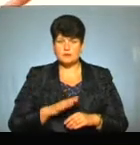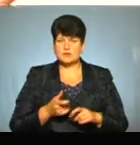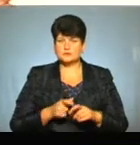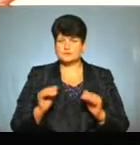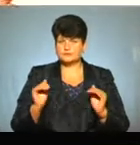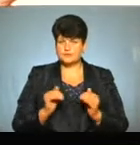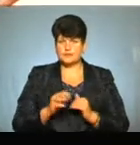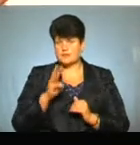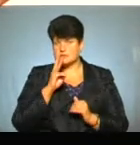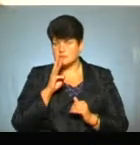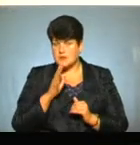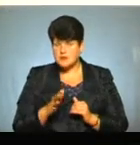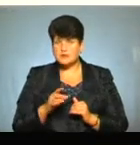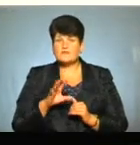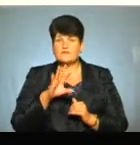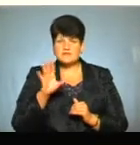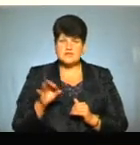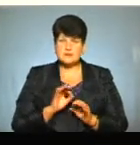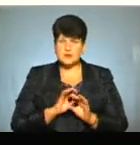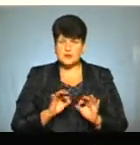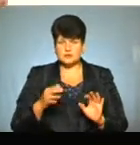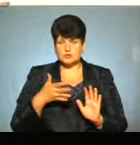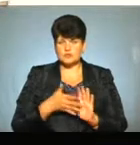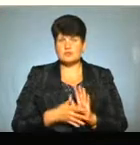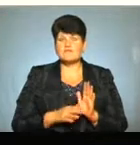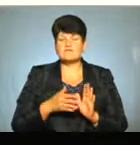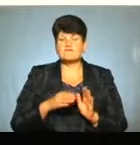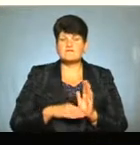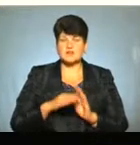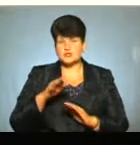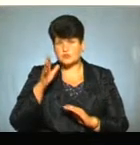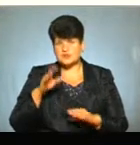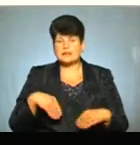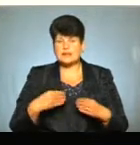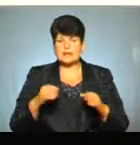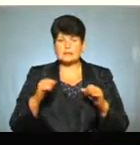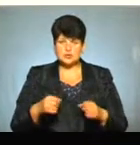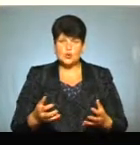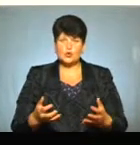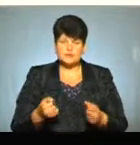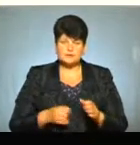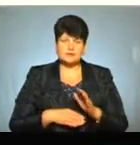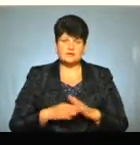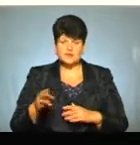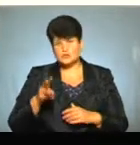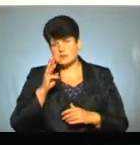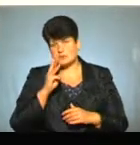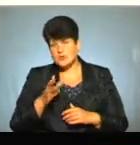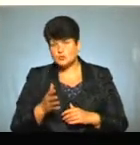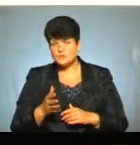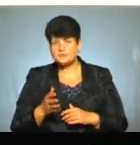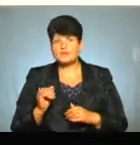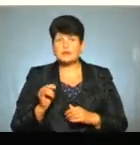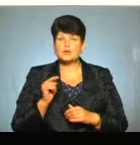досить низька заробітна плата, адже всі прекрасно розуміли, вища освіта дає можливість отримати вищу заробітну